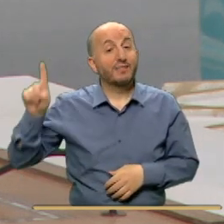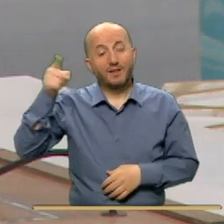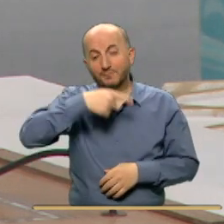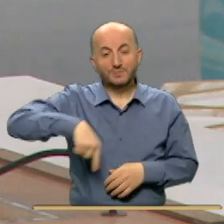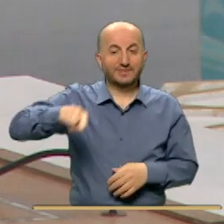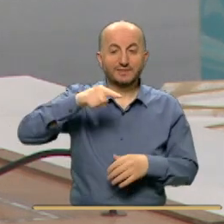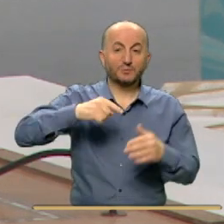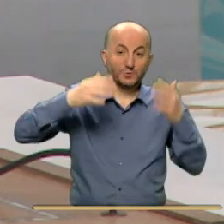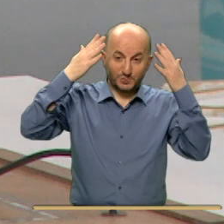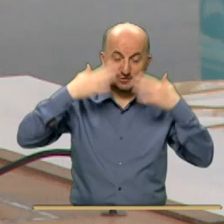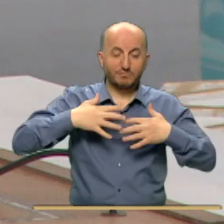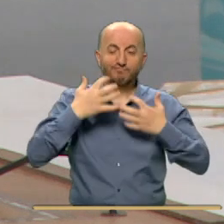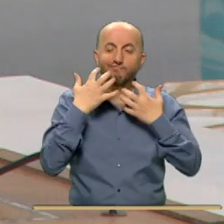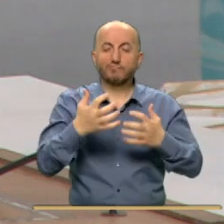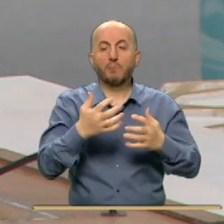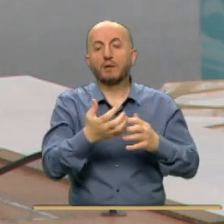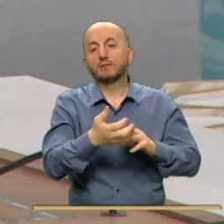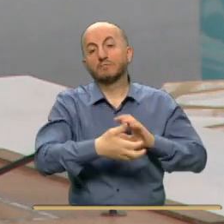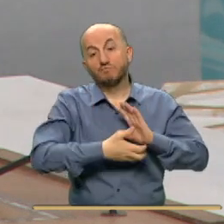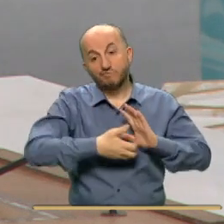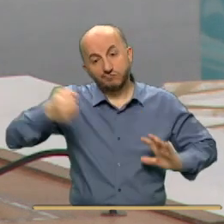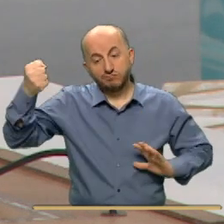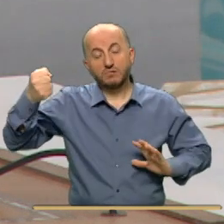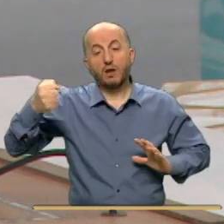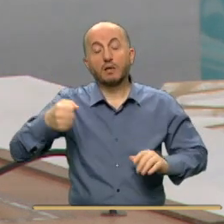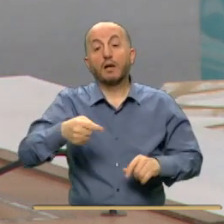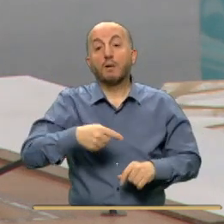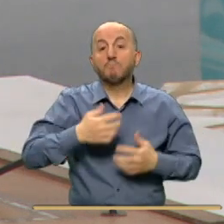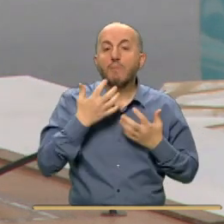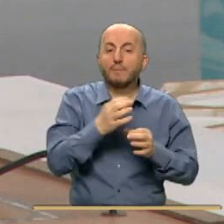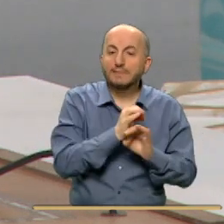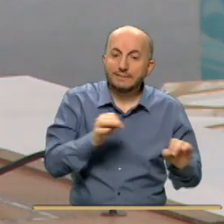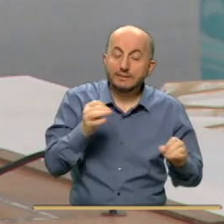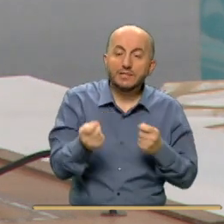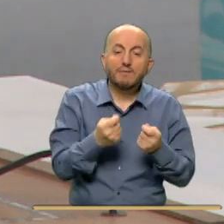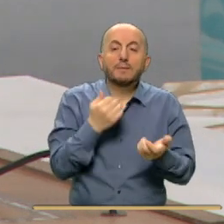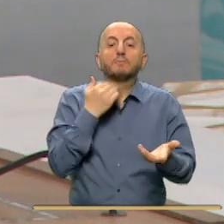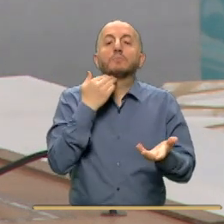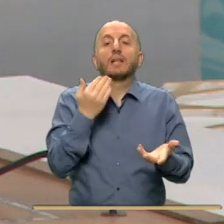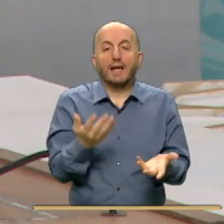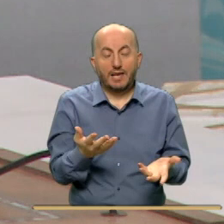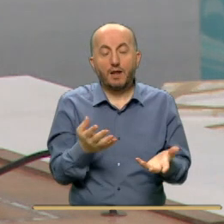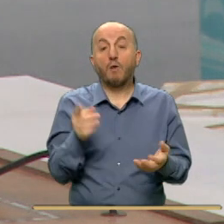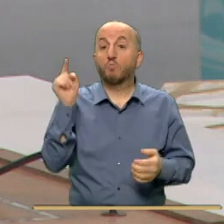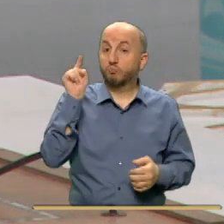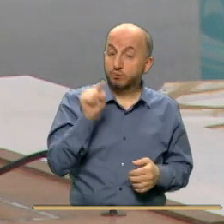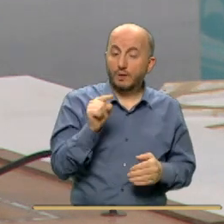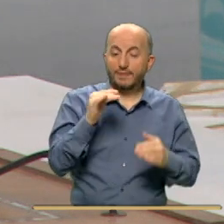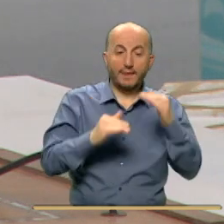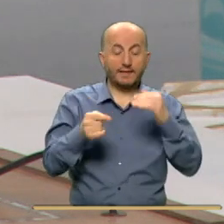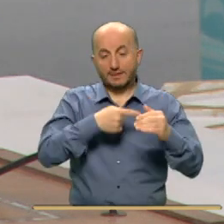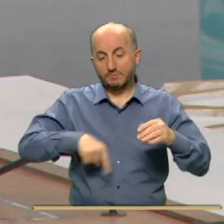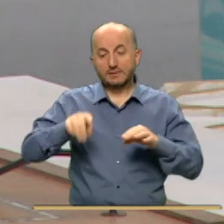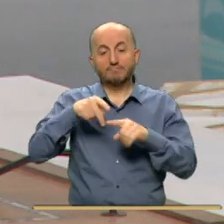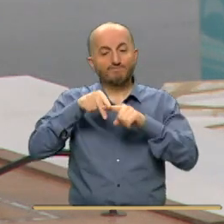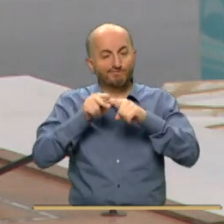bizim üzerimizden rahmetini çekmesi, bizde merhametsiz haşa davranması mümkün değil. Ama bu dengeyi biz